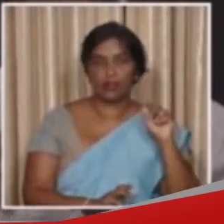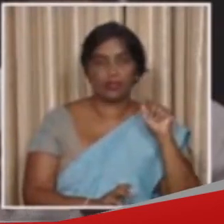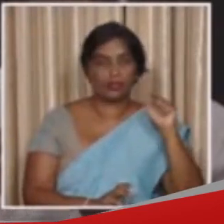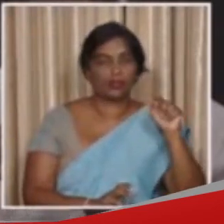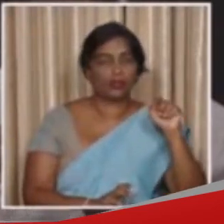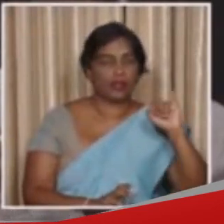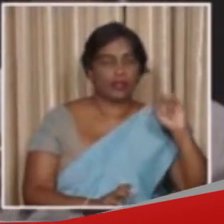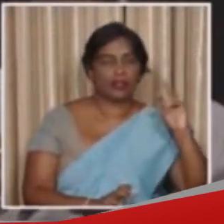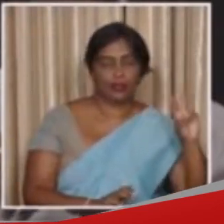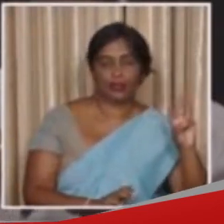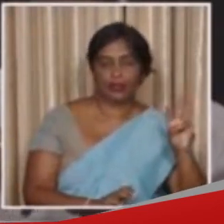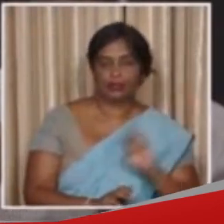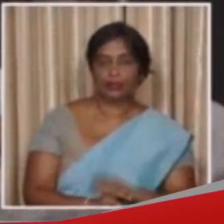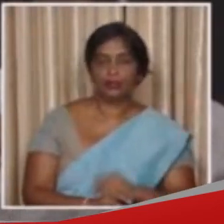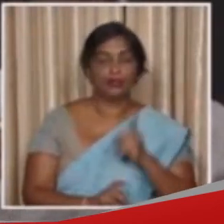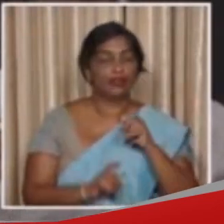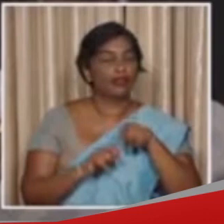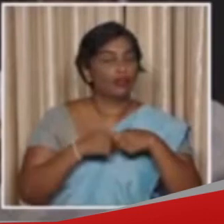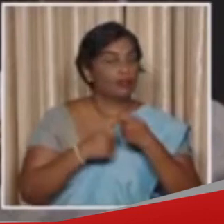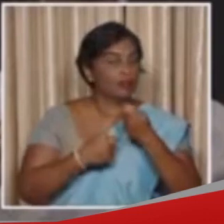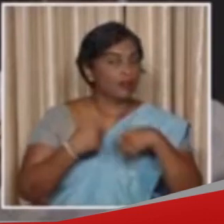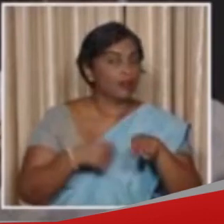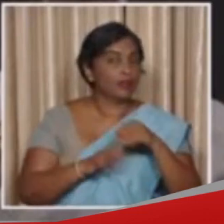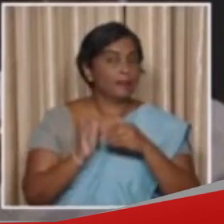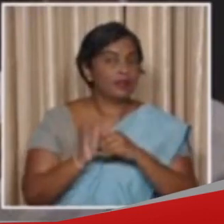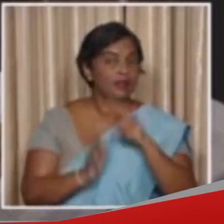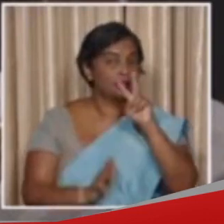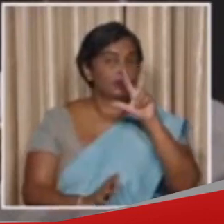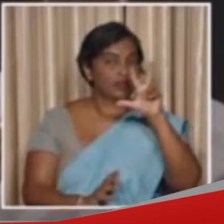63,111.63 ප්‍රාග්ධන වියදම් සඳහා මිලියන